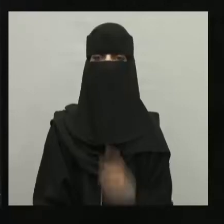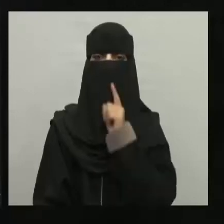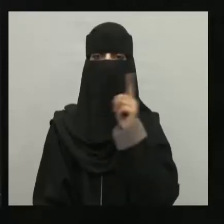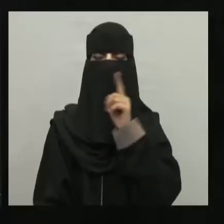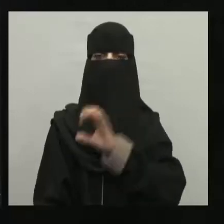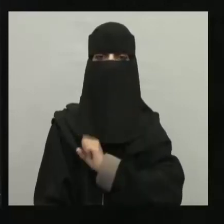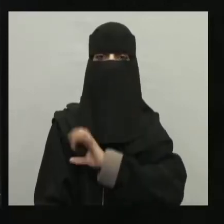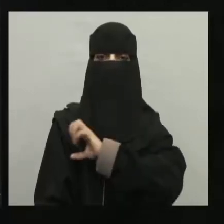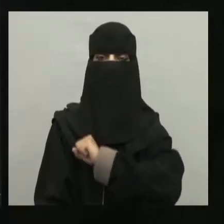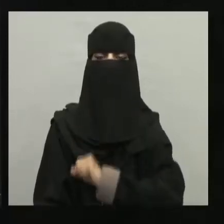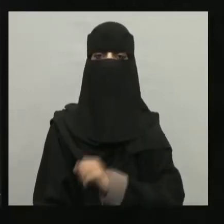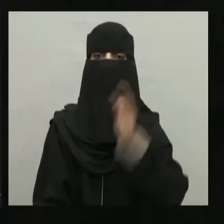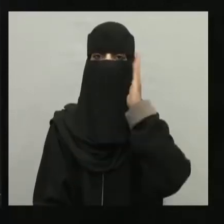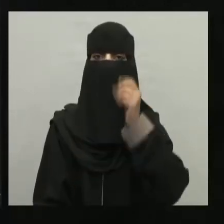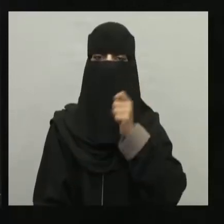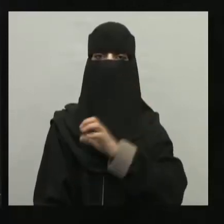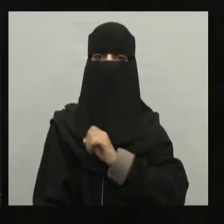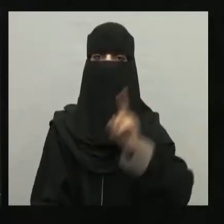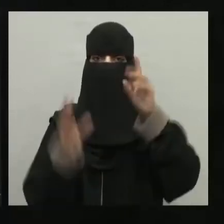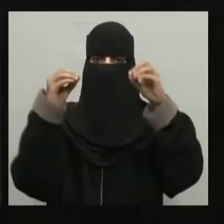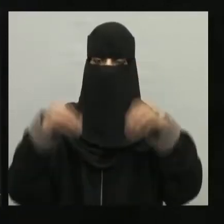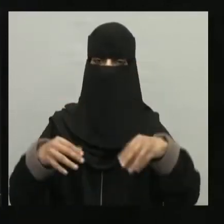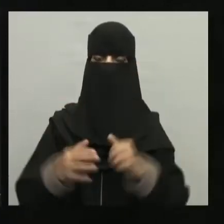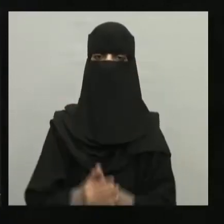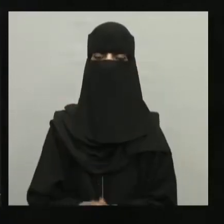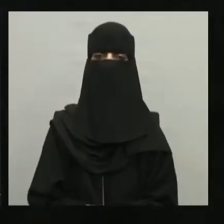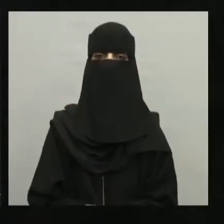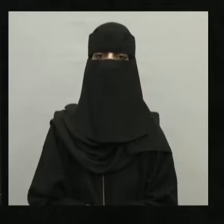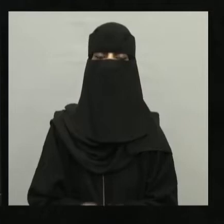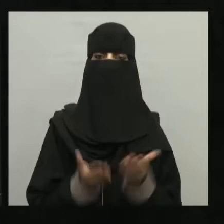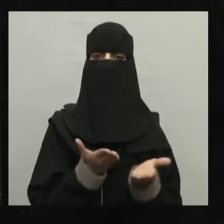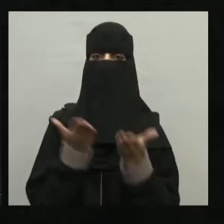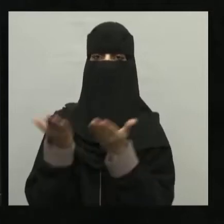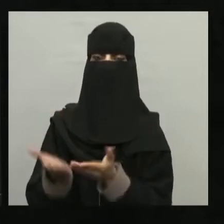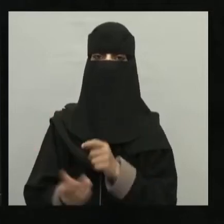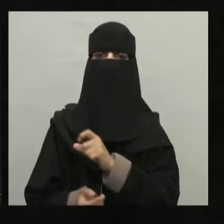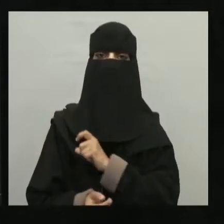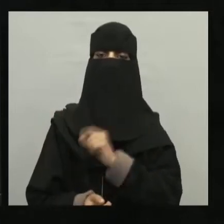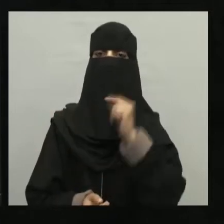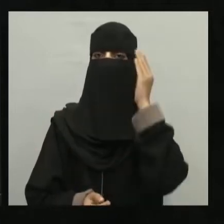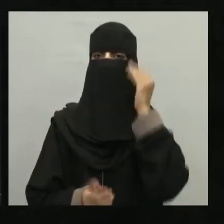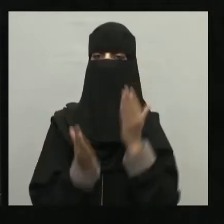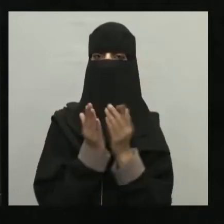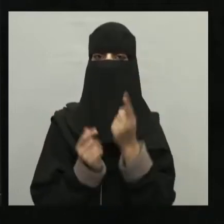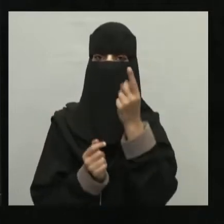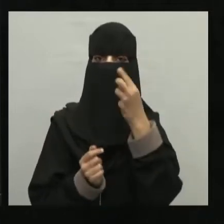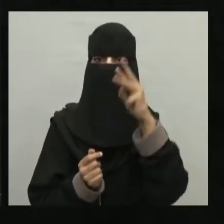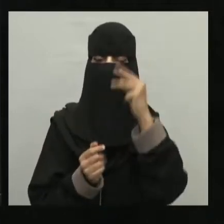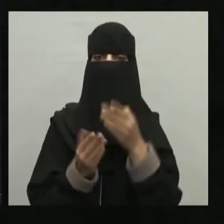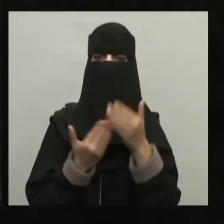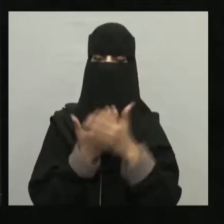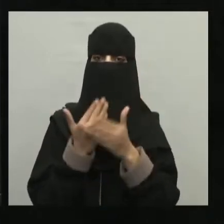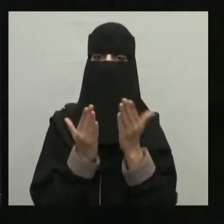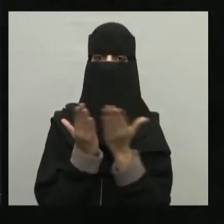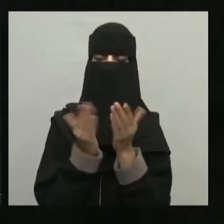بسم الله الرحمن الرحيم. السلام عليكم ورحمة الله وبركاته. نرحب بكم طلابنا في الصف الأول متوسط من جديد